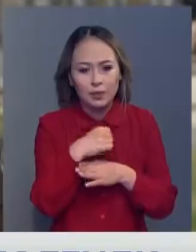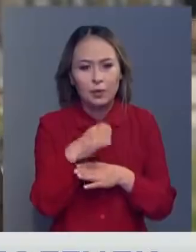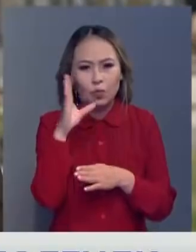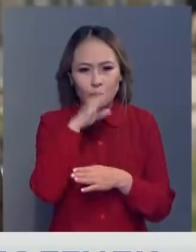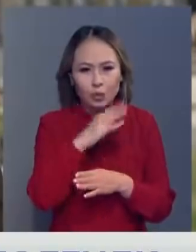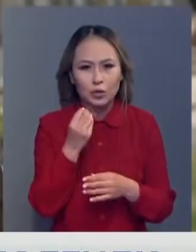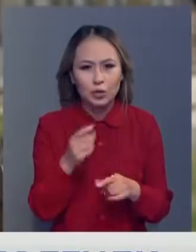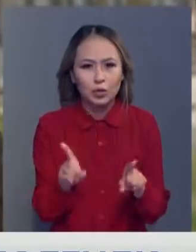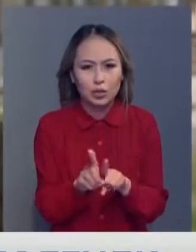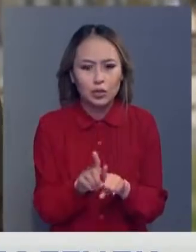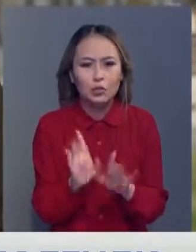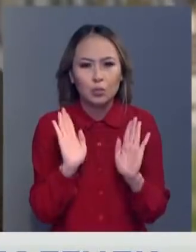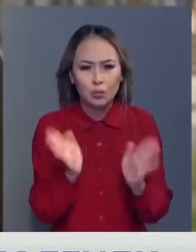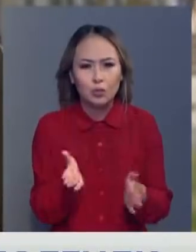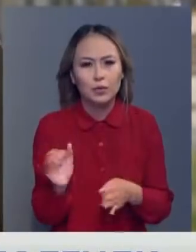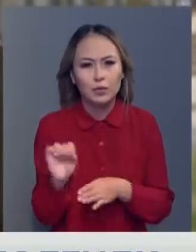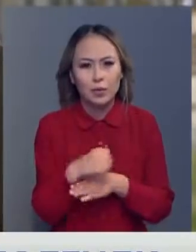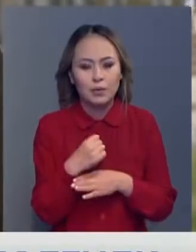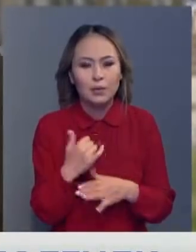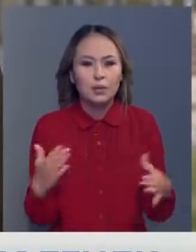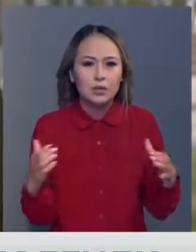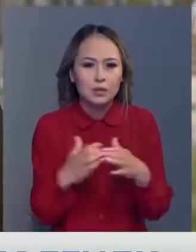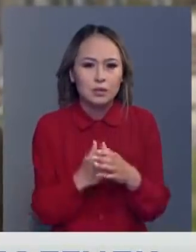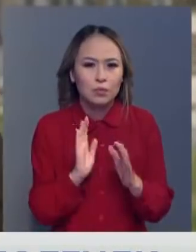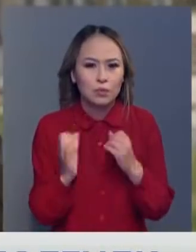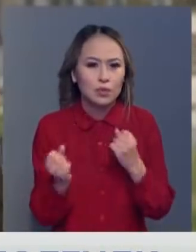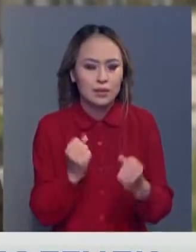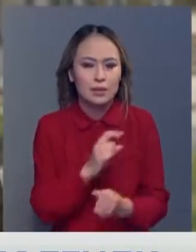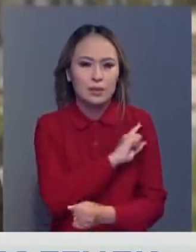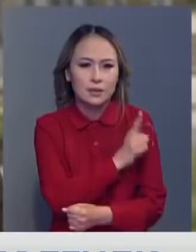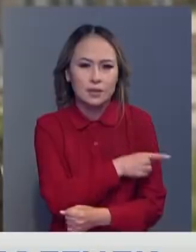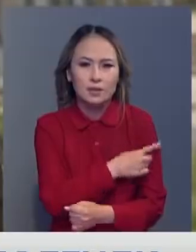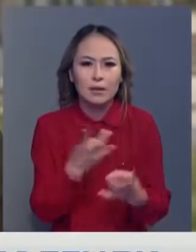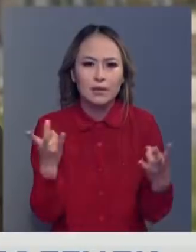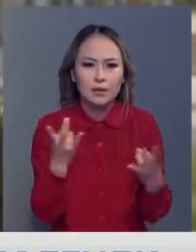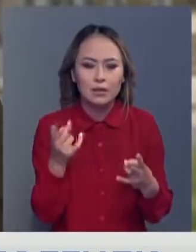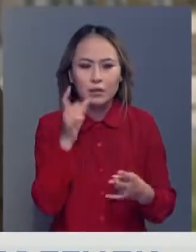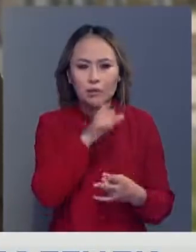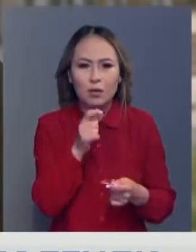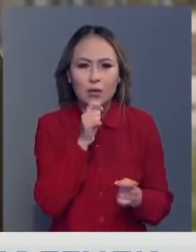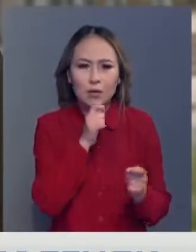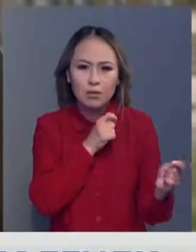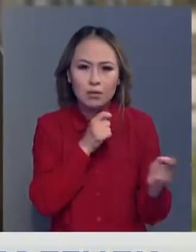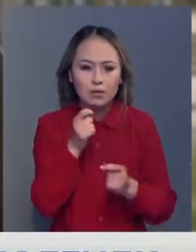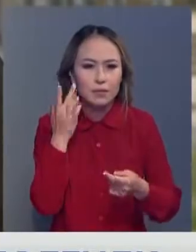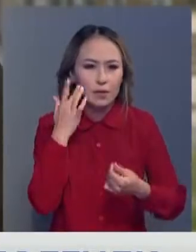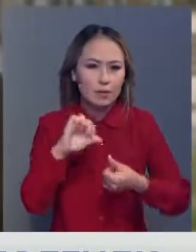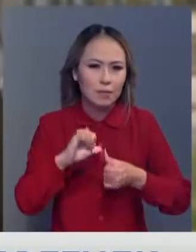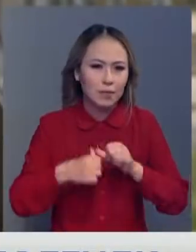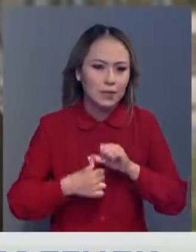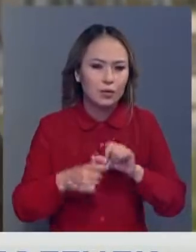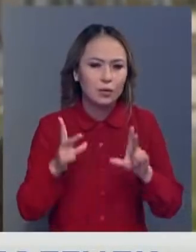Қазірде теге үрін таны таламыз. Әр адам сақ жүрсе, сағымызды ешкім сындыра қоймайды. Сақтыққа сел қоз қарамаймыз деп